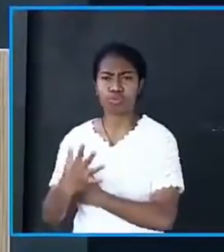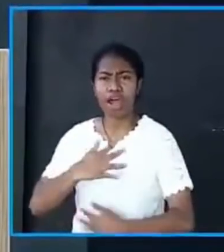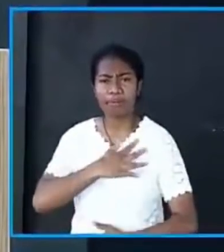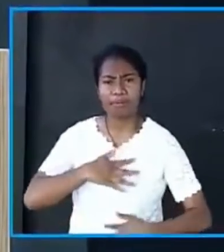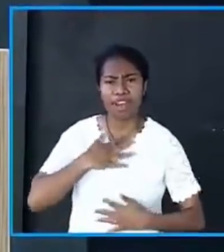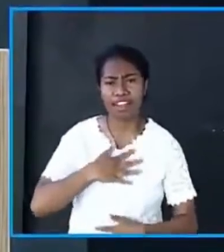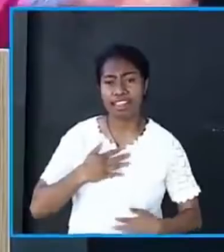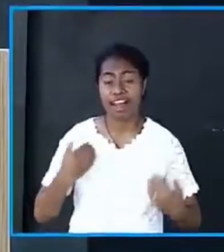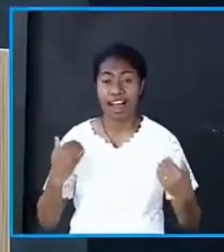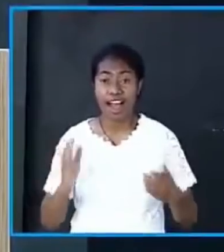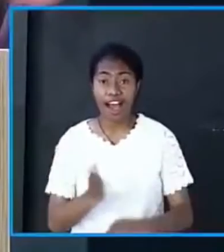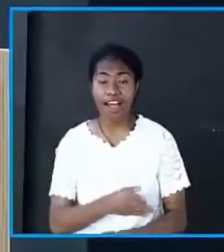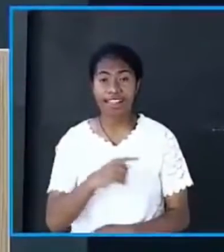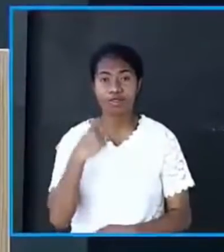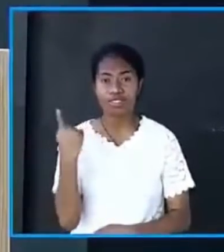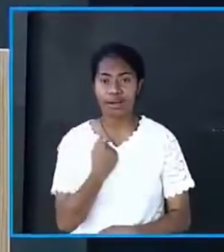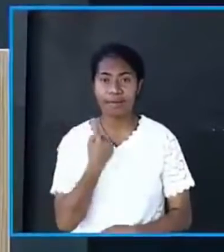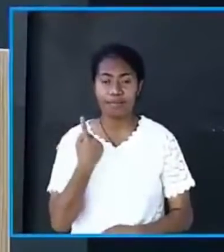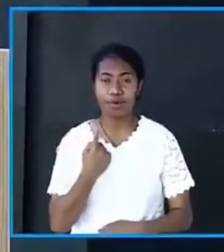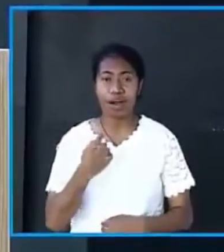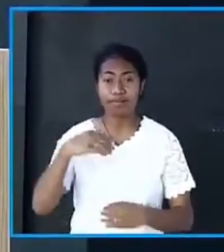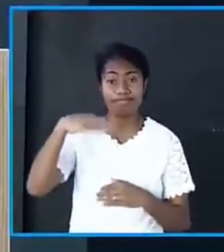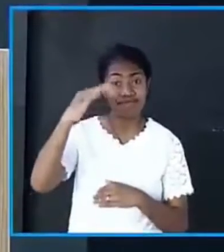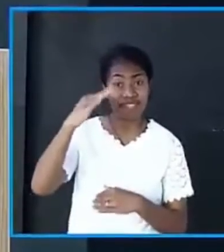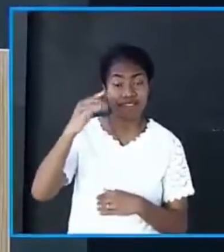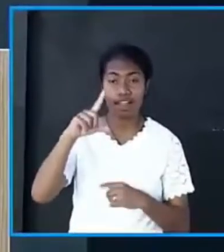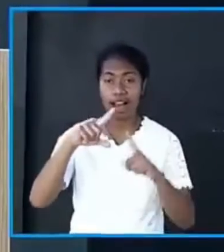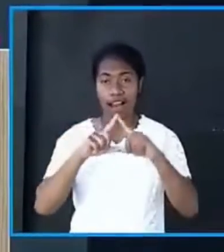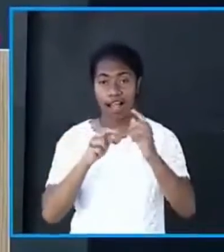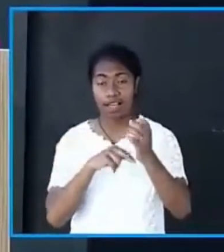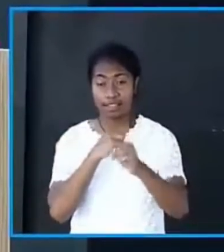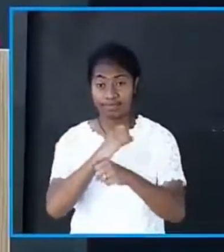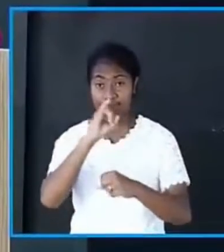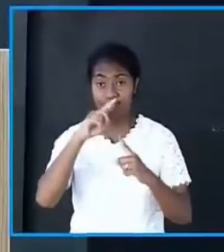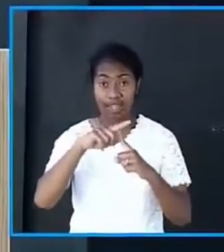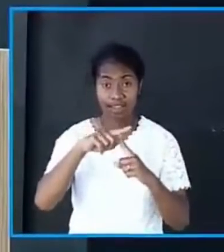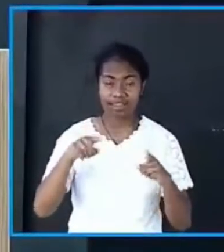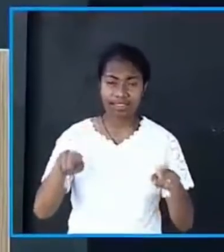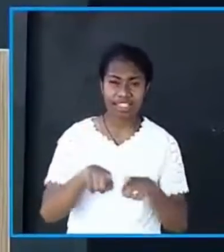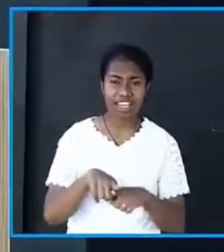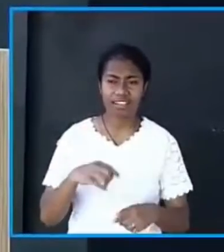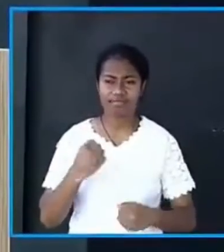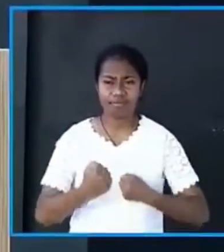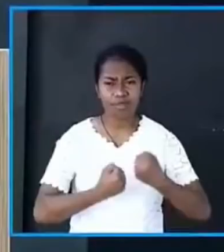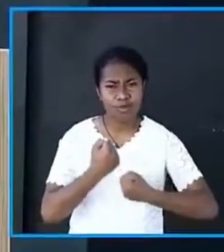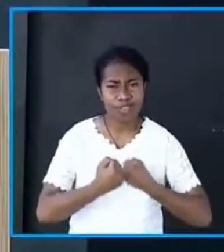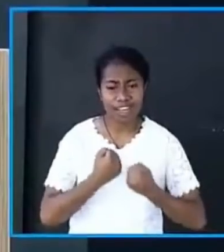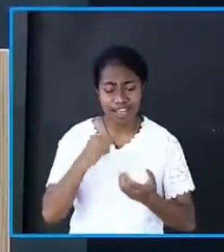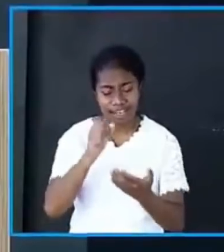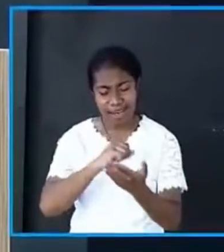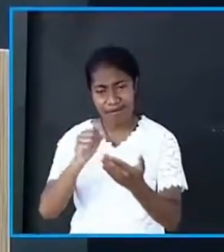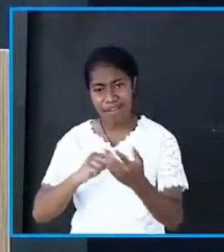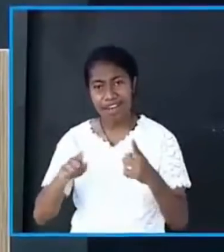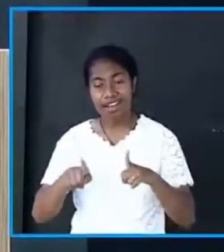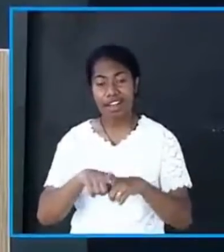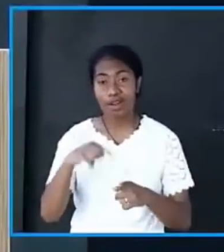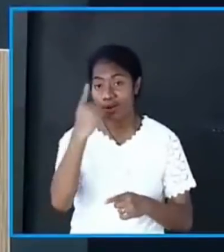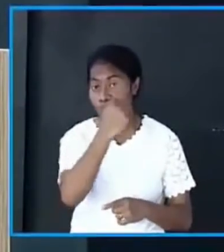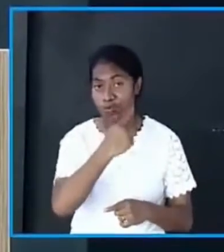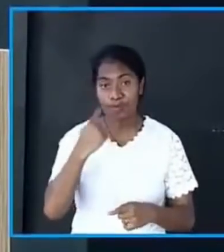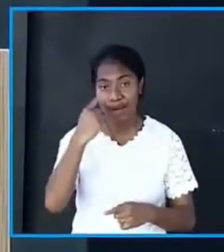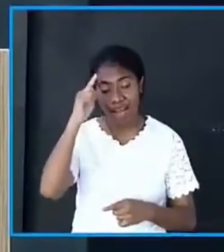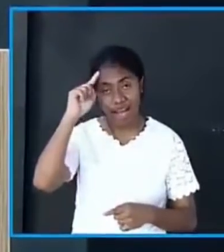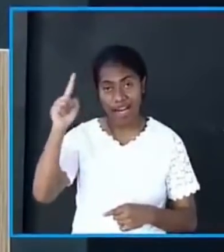atau benda-benda penerang di langit dengan mempergunakan gambar dan rupanya atau peta dan